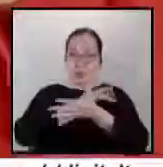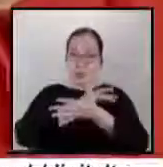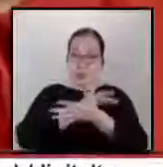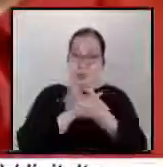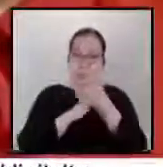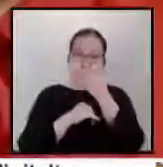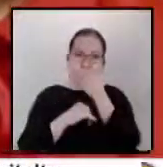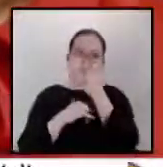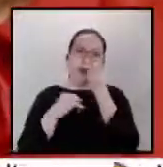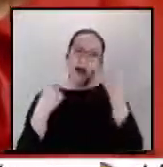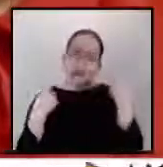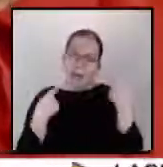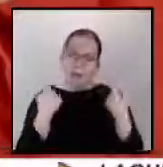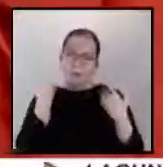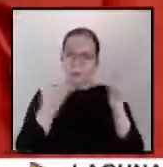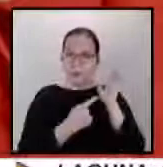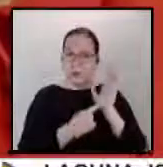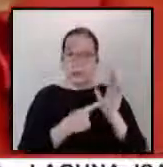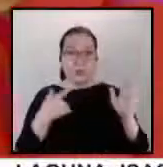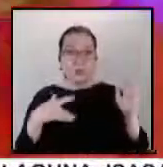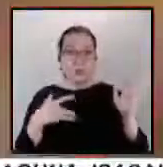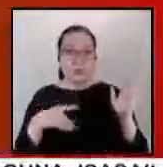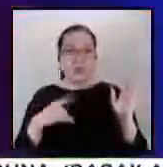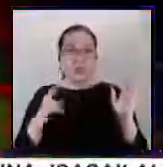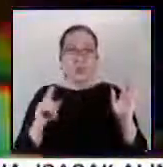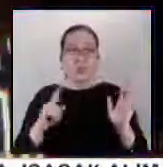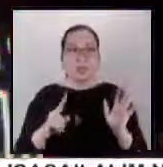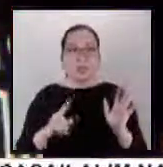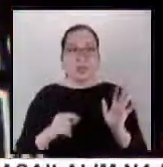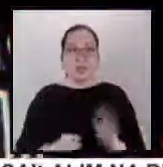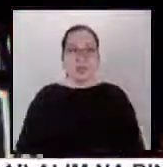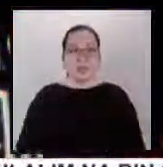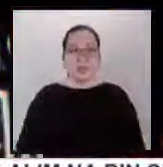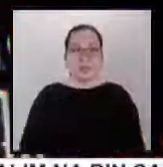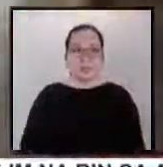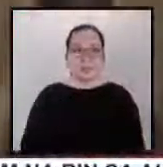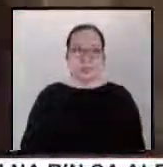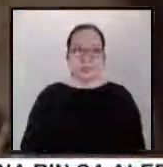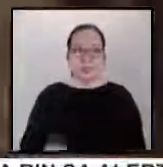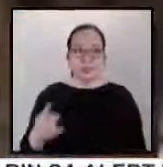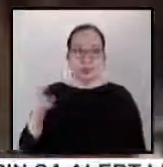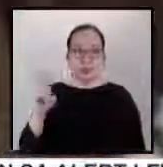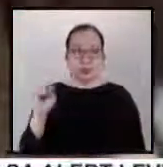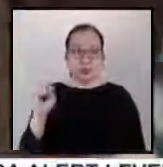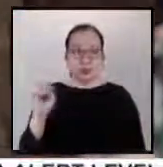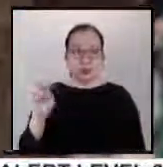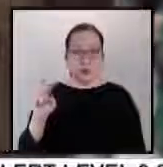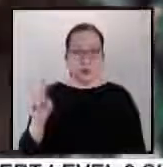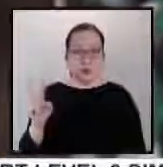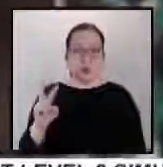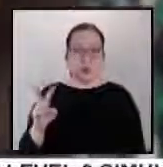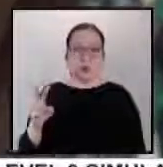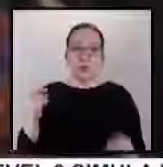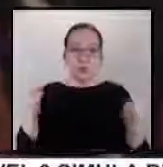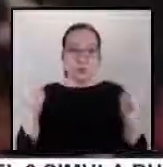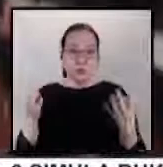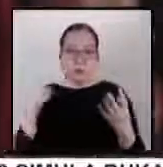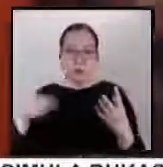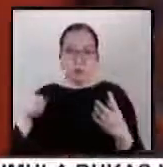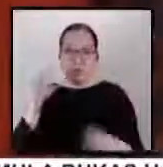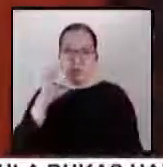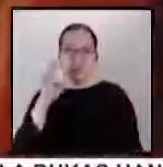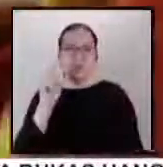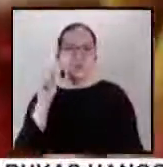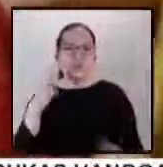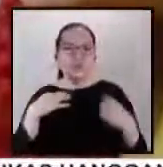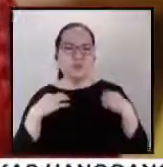rin nating ipakita ang ating pagiging fashionista. Ngayong 2022, marami sa atin ang naghahanap ng bago.